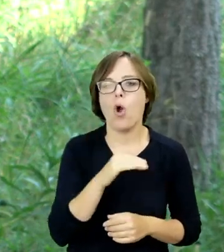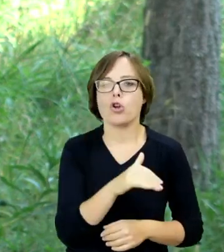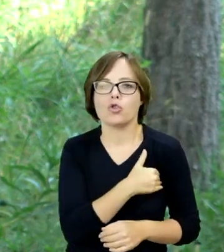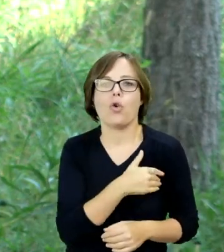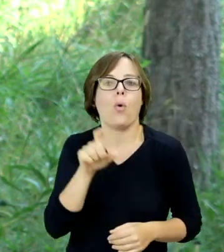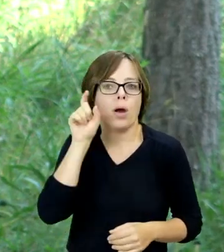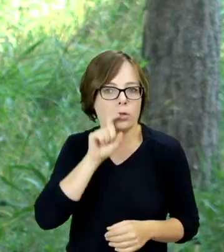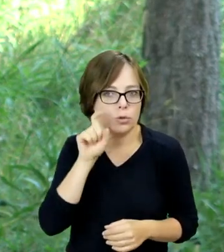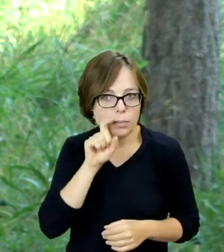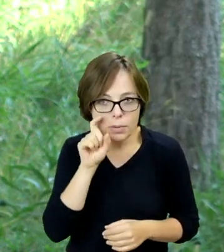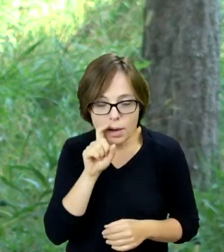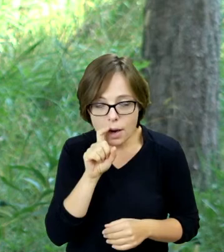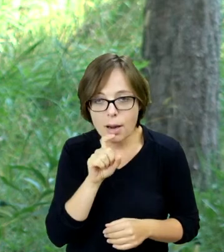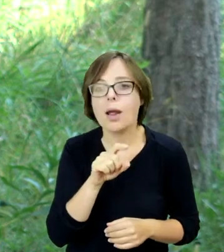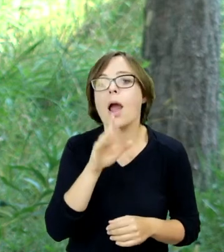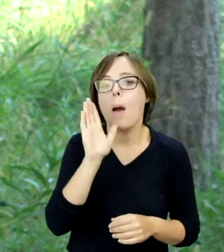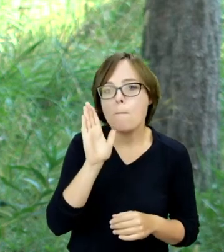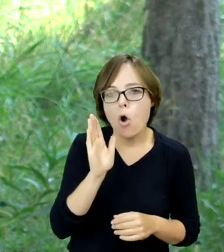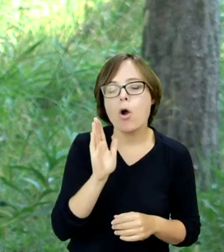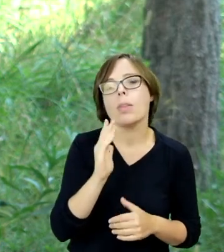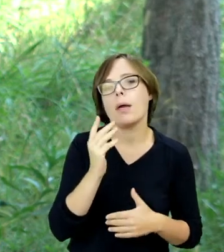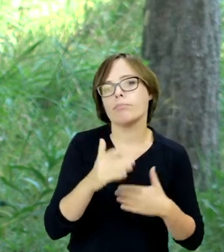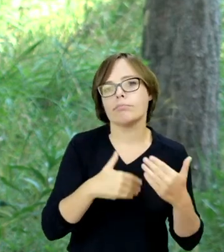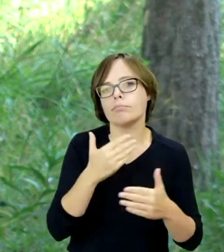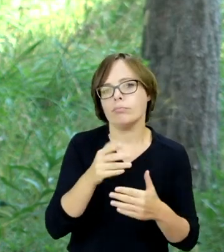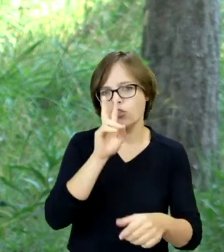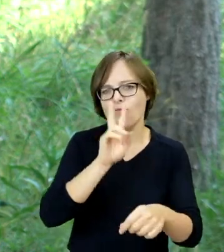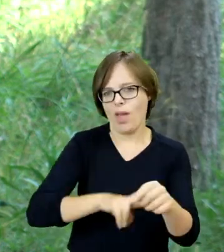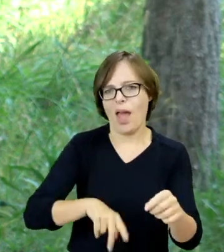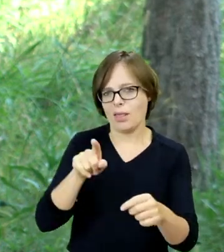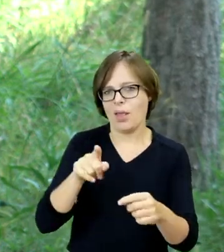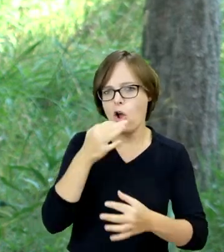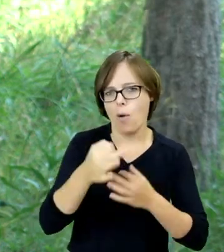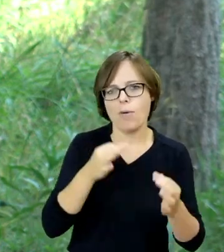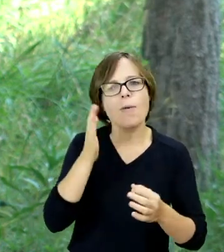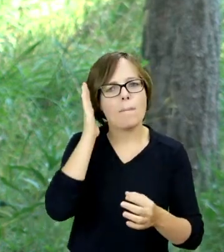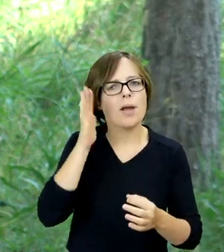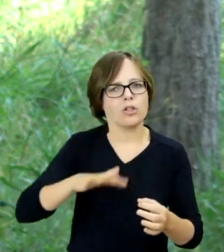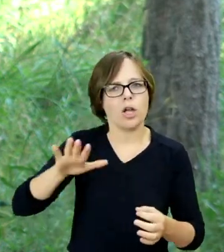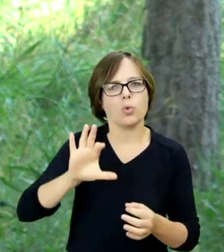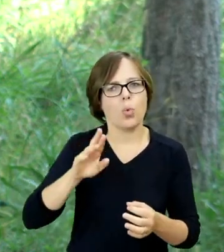a później z relacji świadków, mieszkańców Sulejówka